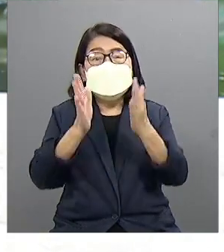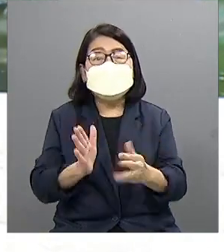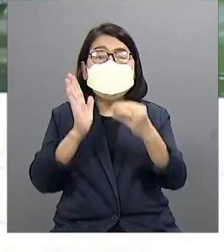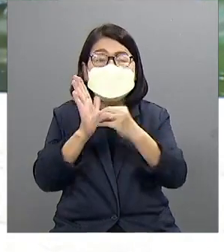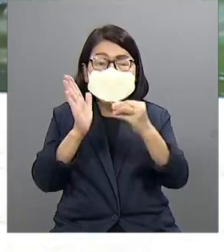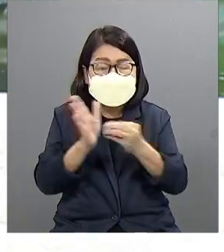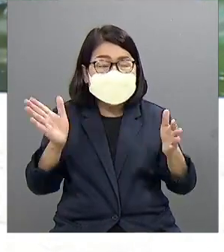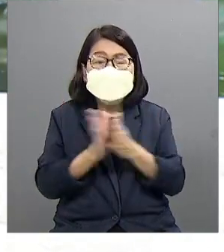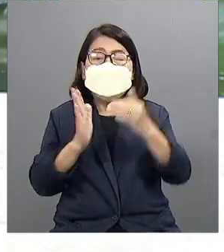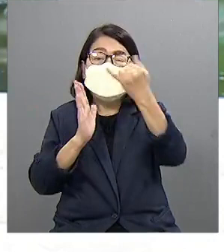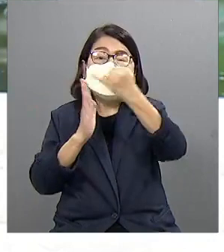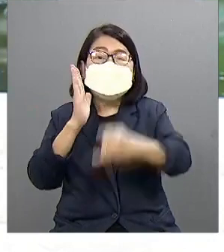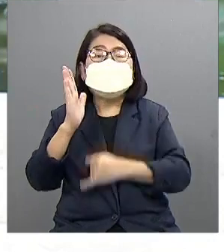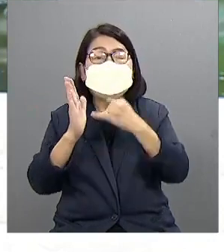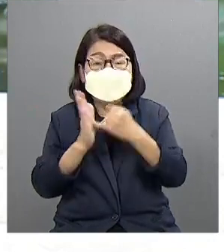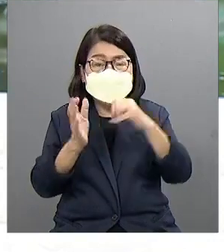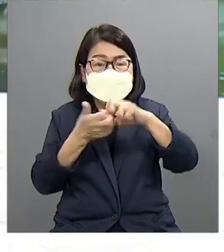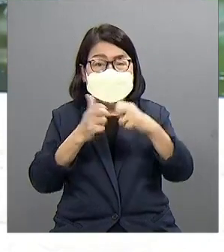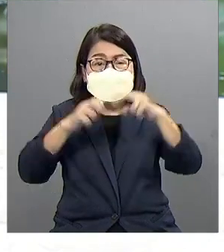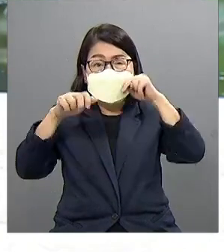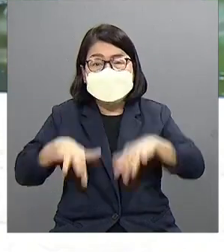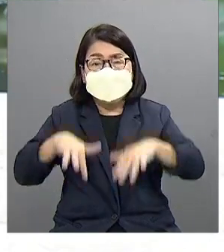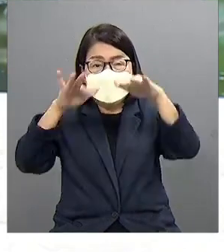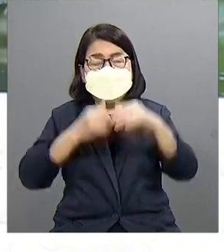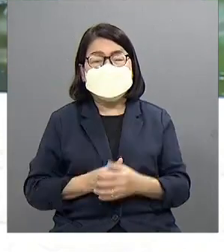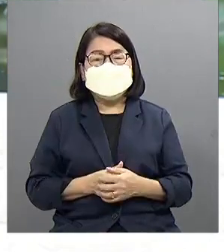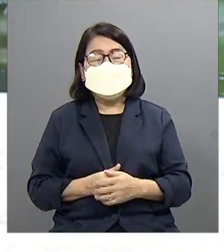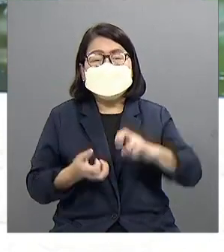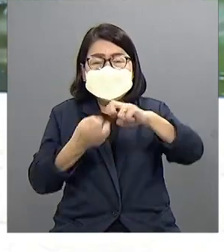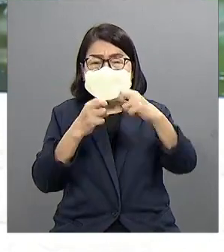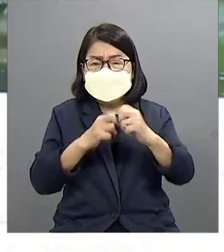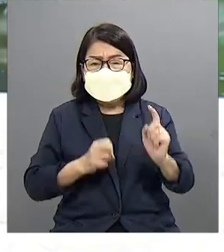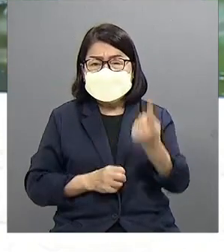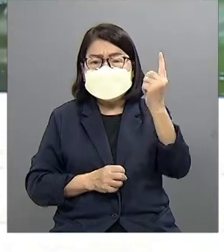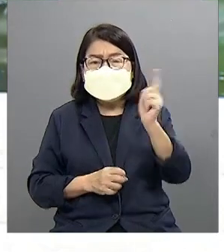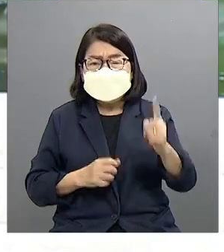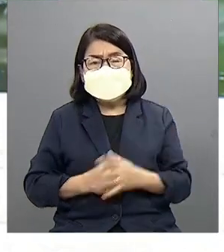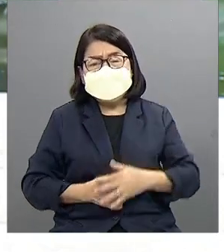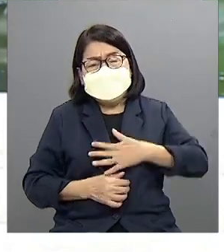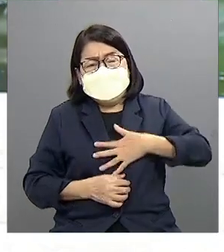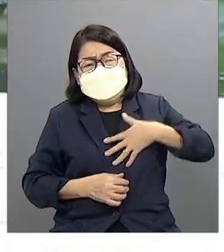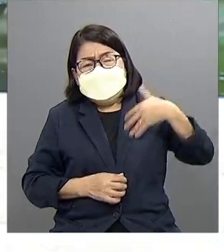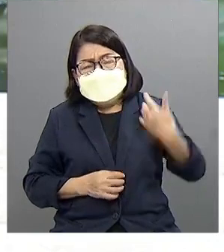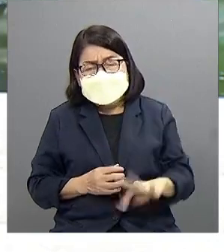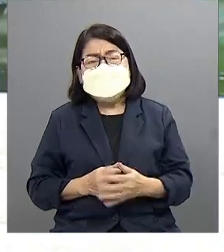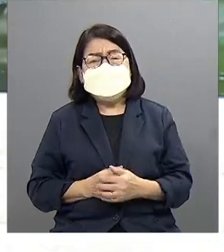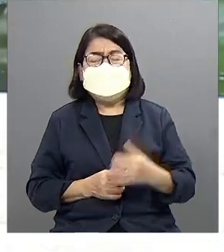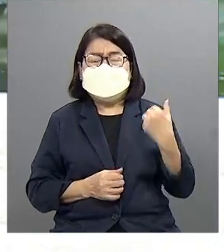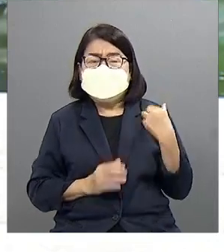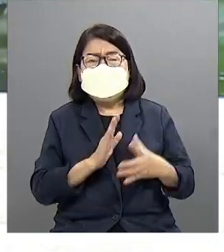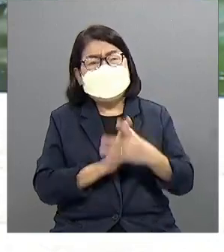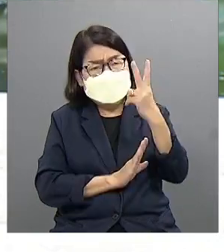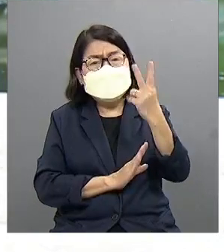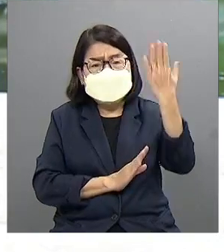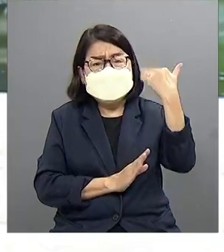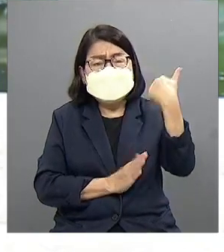ยามนี้ค่ะไปต่อไปดูความทุกข์ใจกันต่อเลยนะคะเรานำเสนอกันไปเมื่อ2สัปดาห์ก่อนค่ะคุณผู้ชมมี